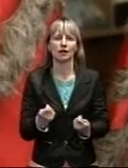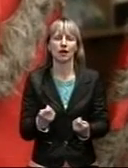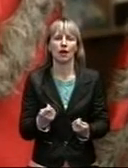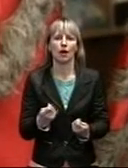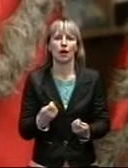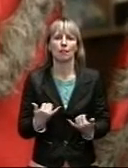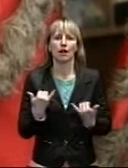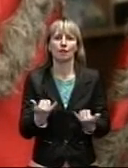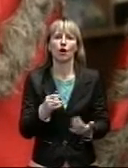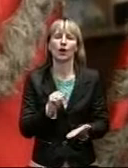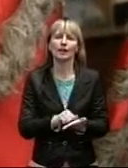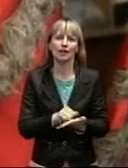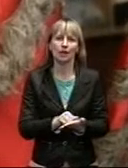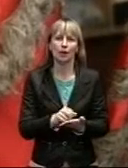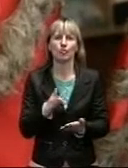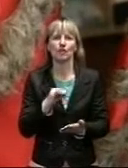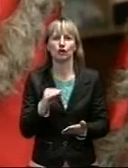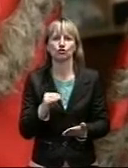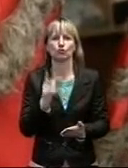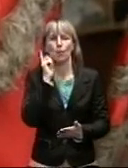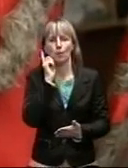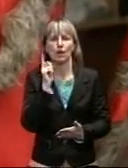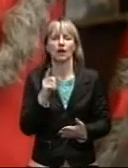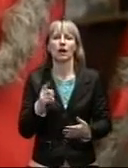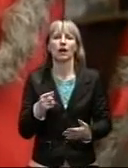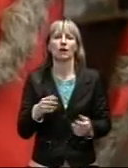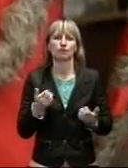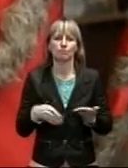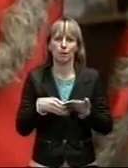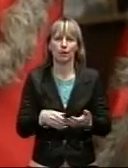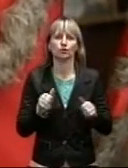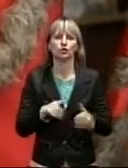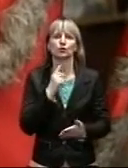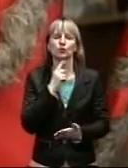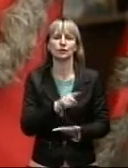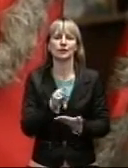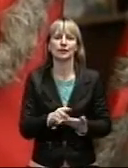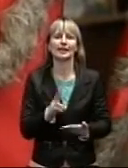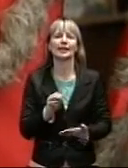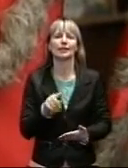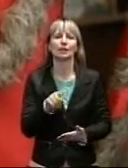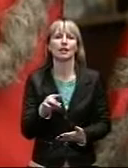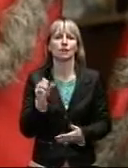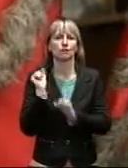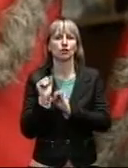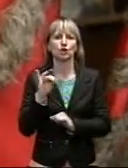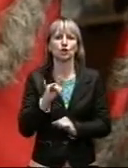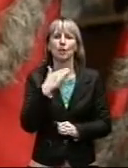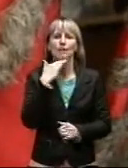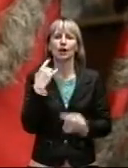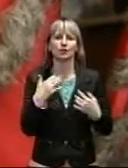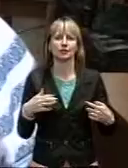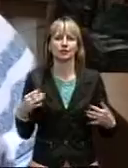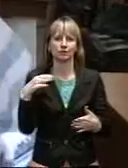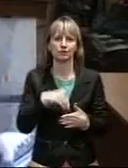замість гаджетів, любить дізнаватися щось нове, вирішувати складні питання. Крім неї, у Мішечку історії є багато інших